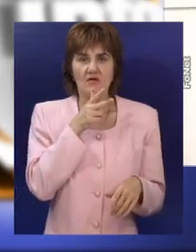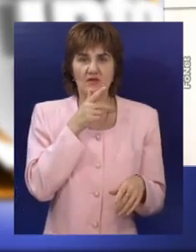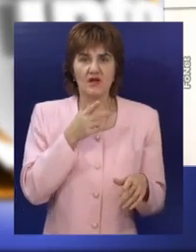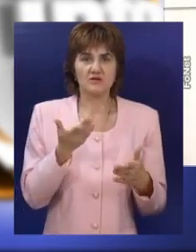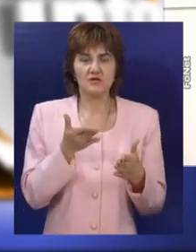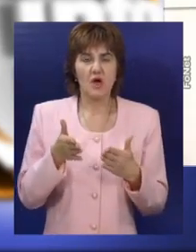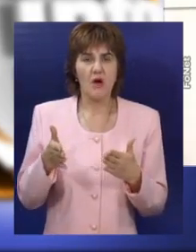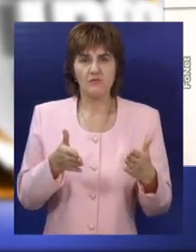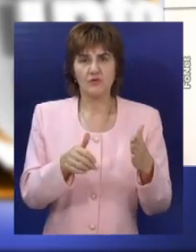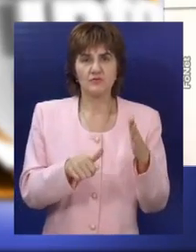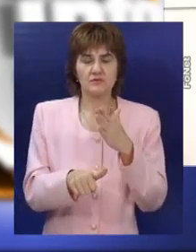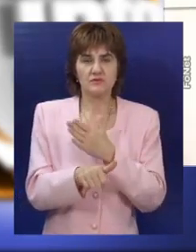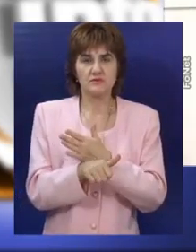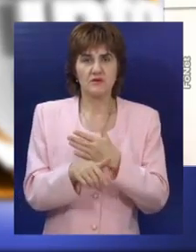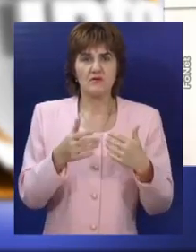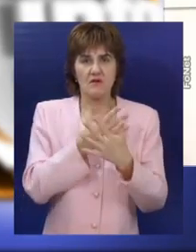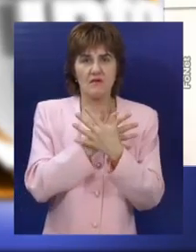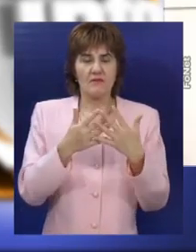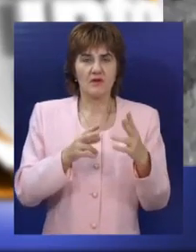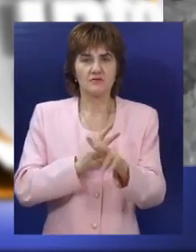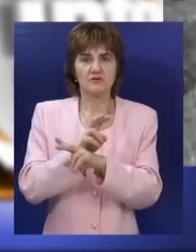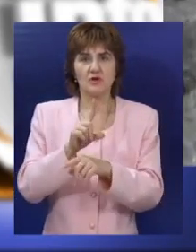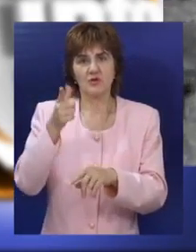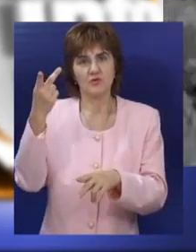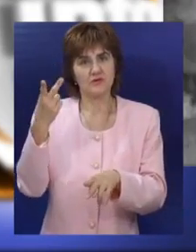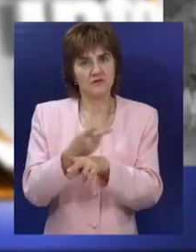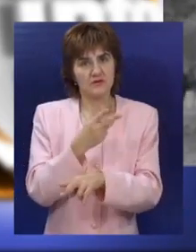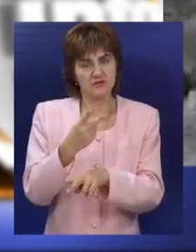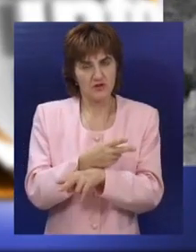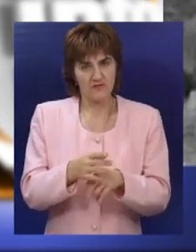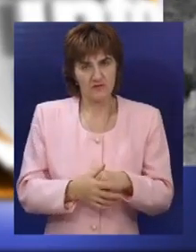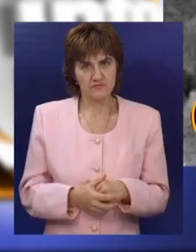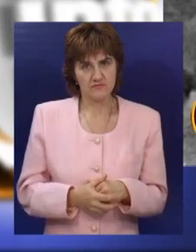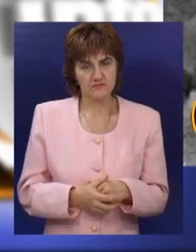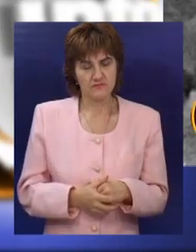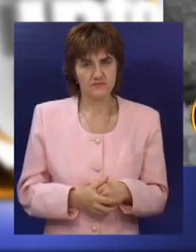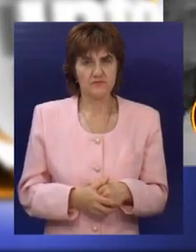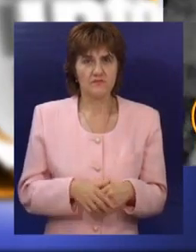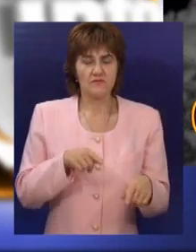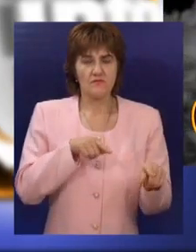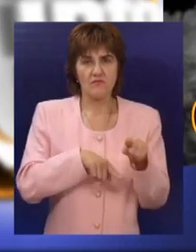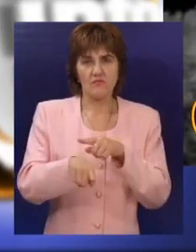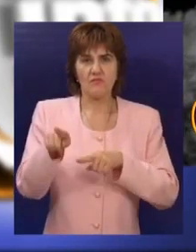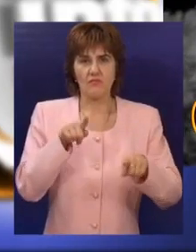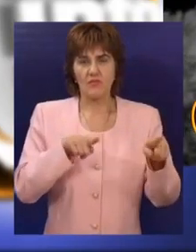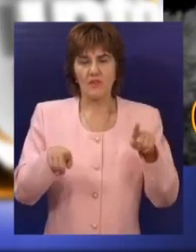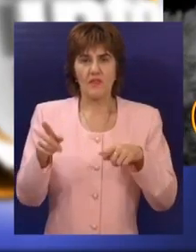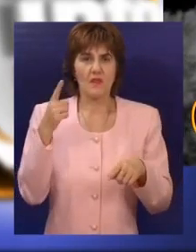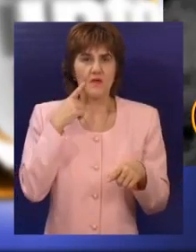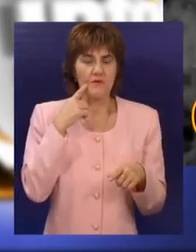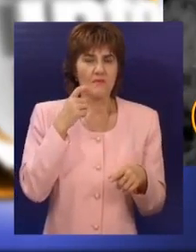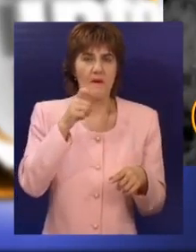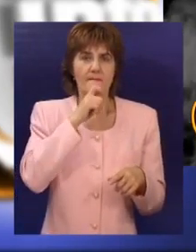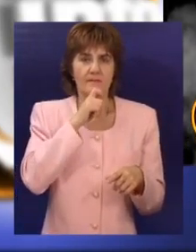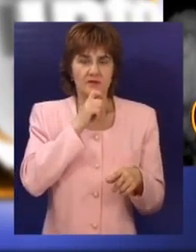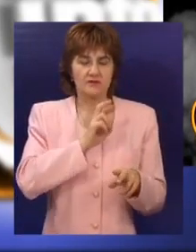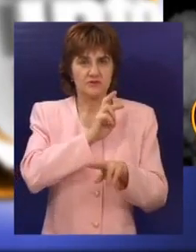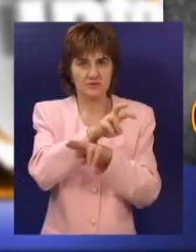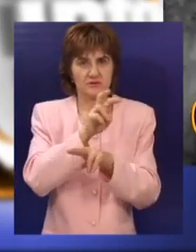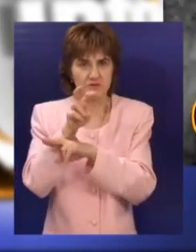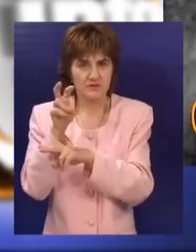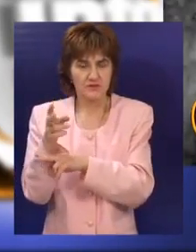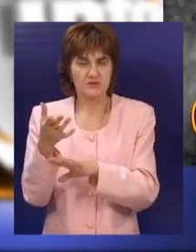i kanal da dođu do Evropske unije. Organizatori krijumčarenja su ilegalne migrante prebacivali na područje Mađarske u